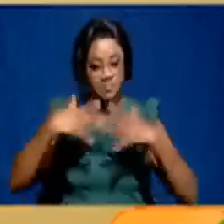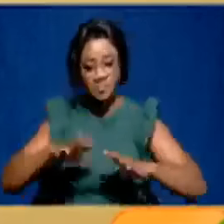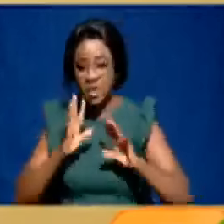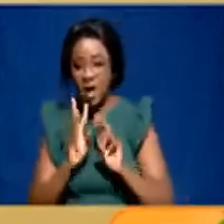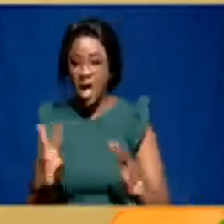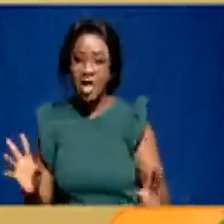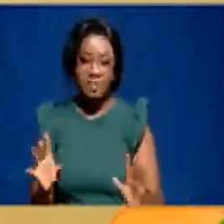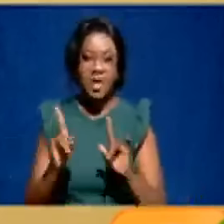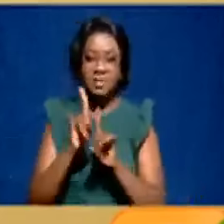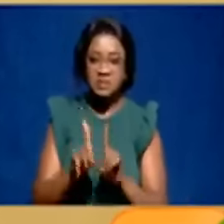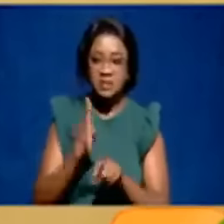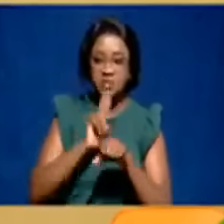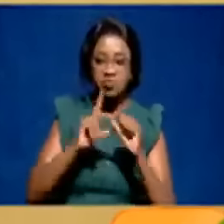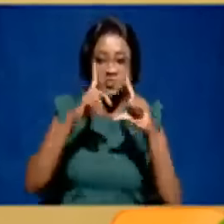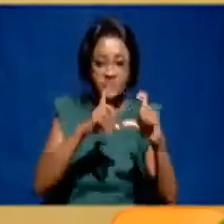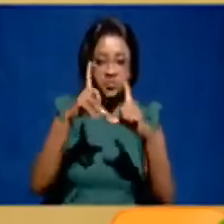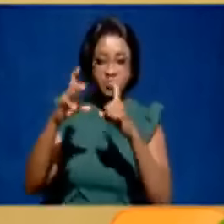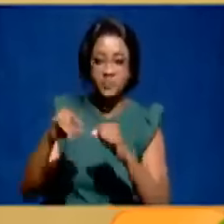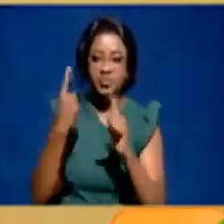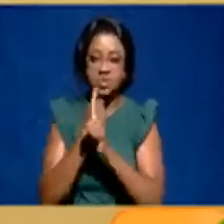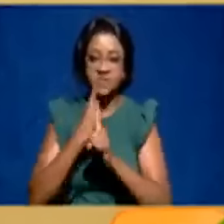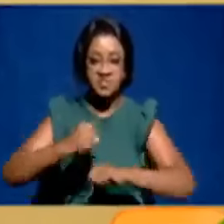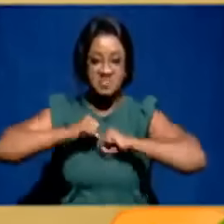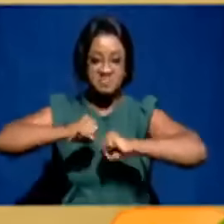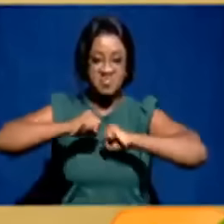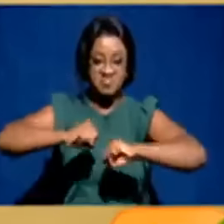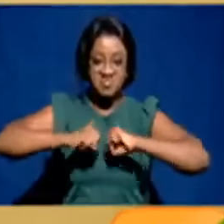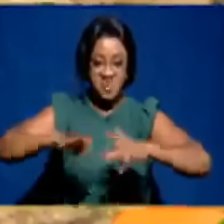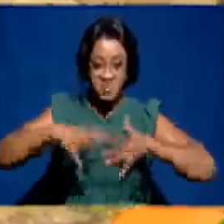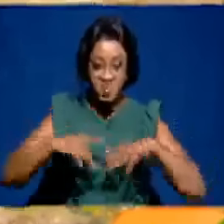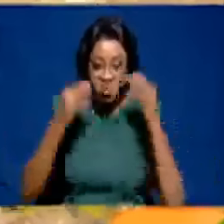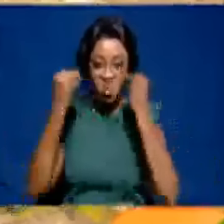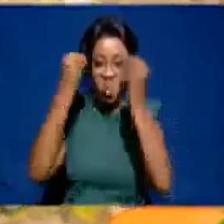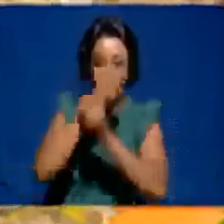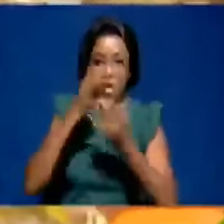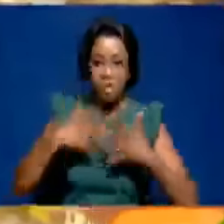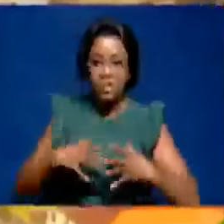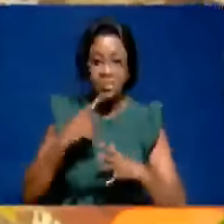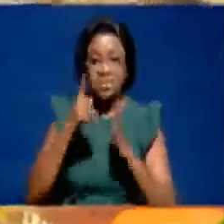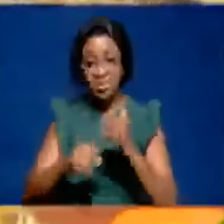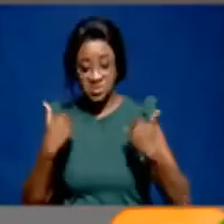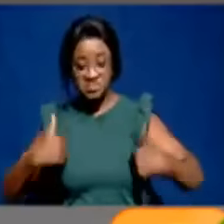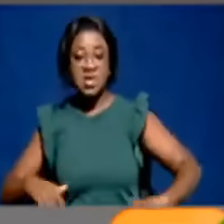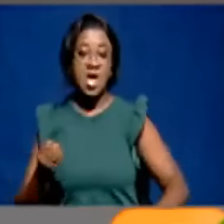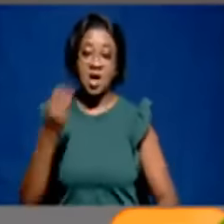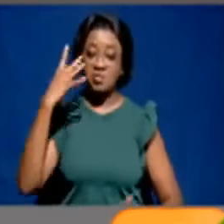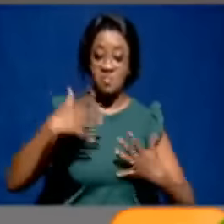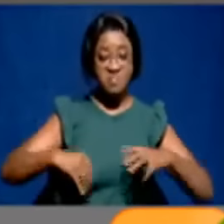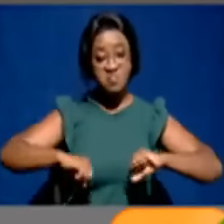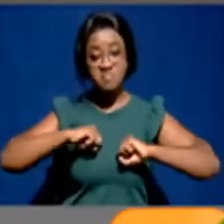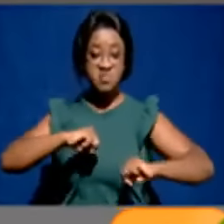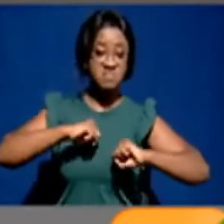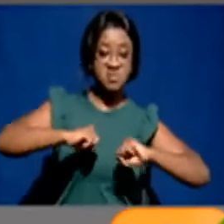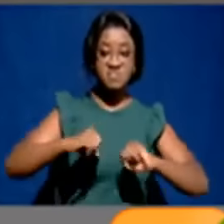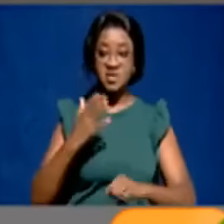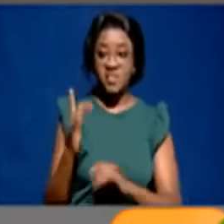mara nyingi hutumia picha alizopiga na wanasiasa kuwatishia waliolaghaiwa kuwa anajuana na wakubwa. Kisha,